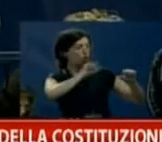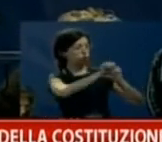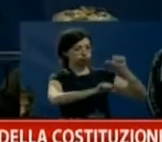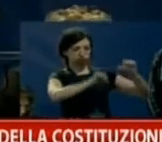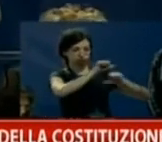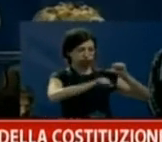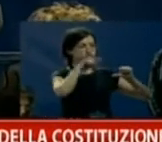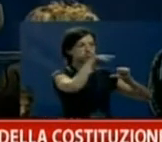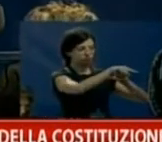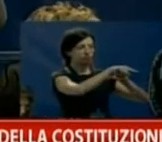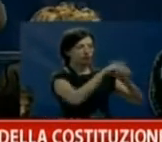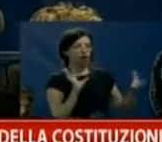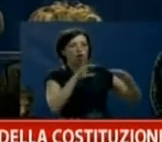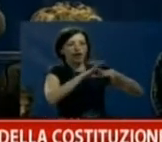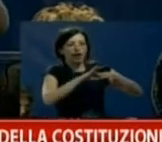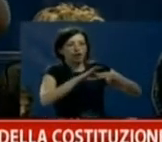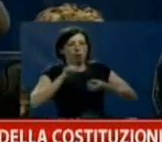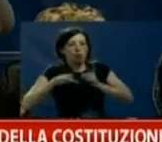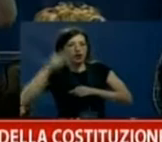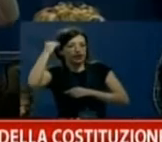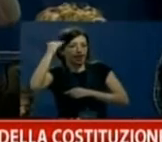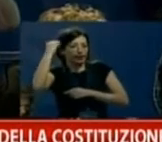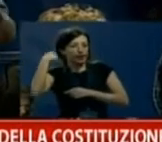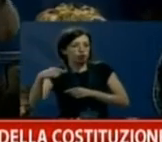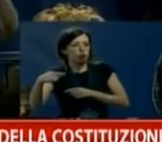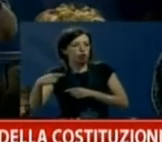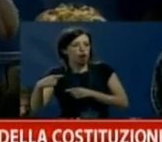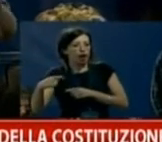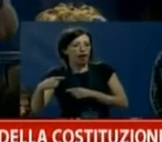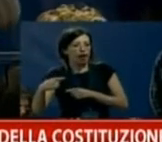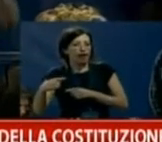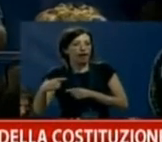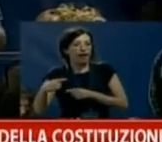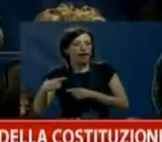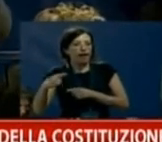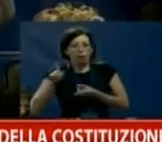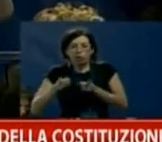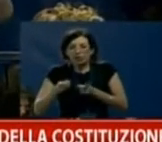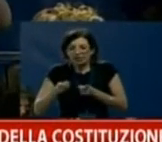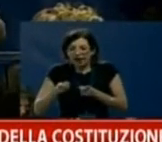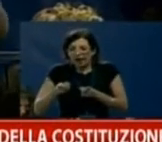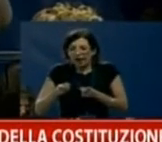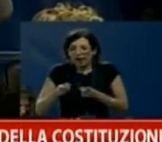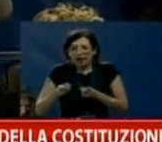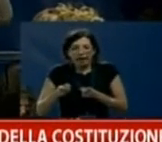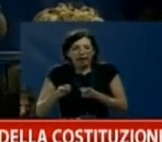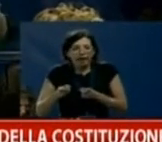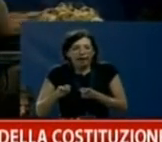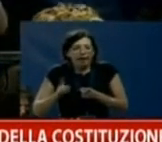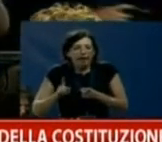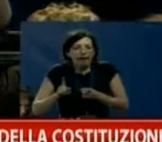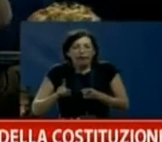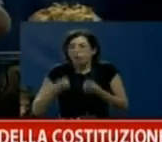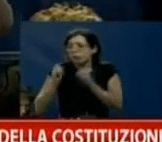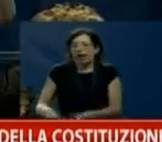esattamente figlia di un'idea della politica che ha finito col negare se stessa. La politica, incapace